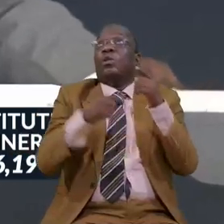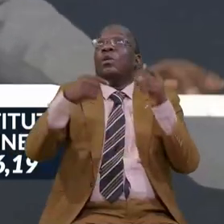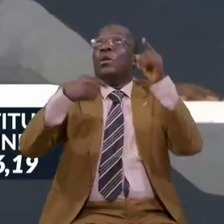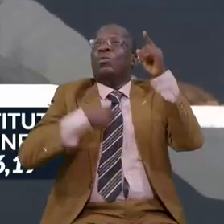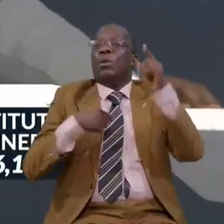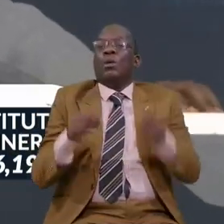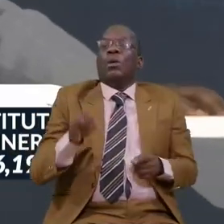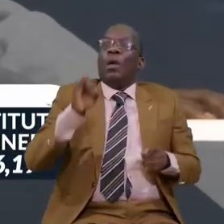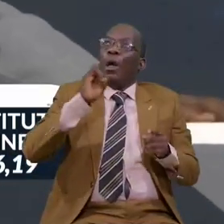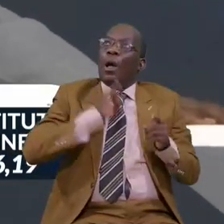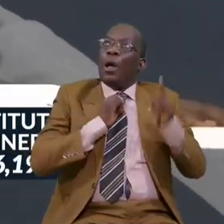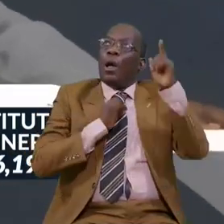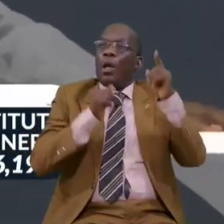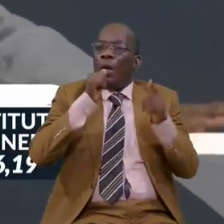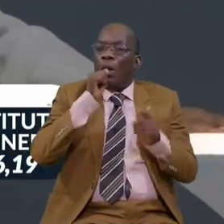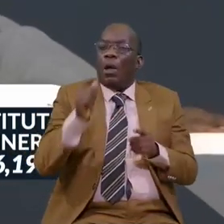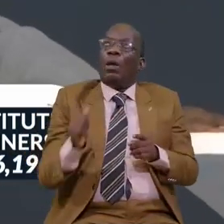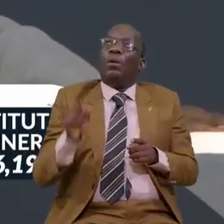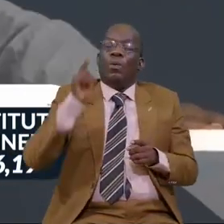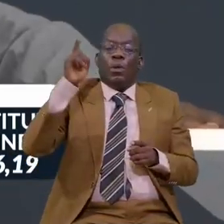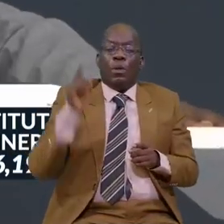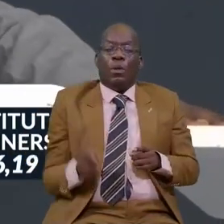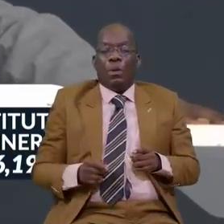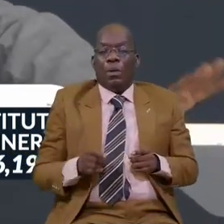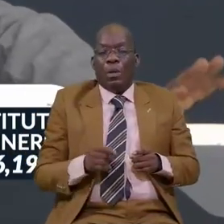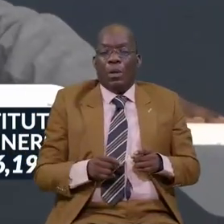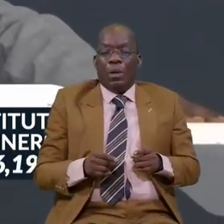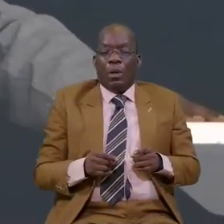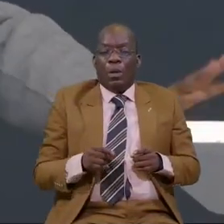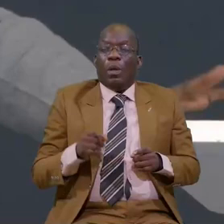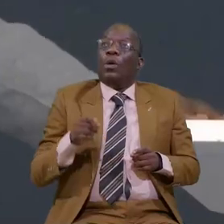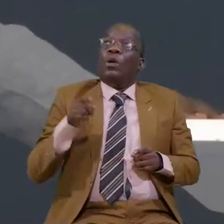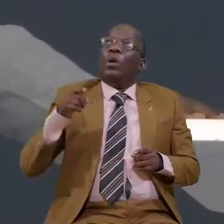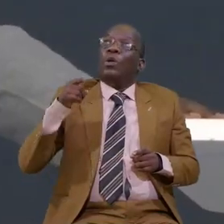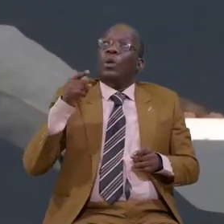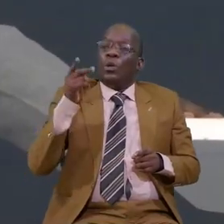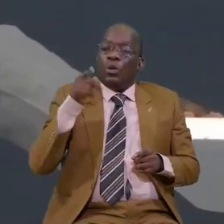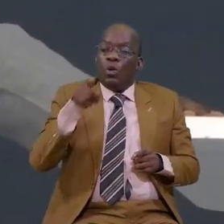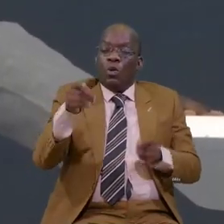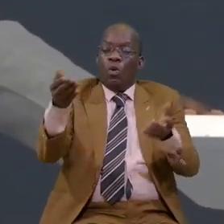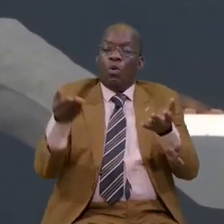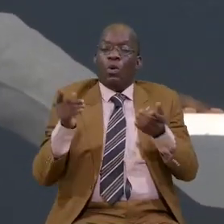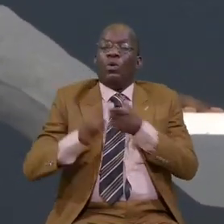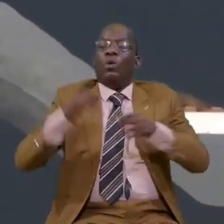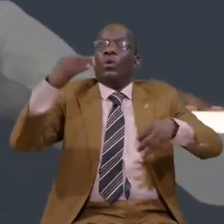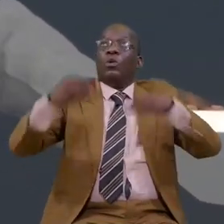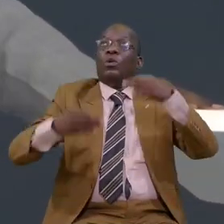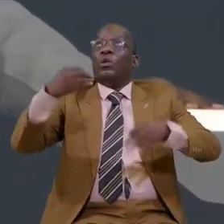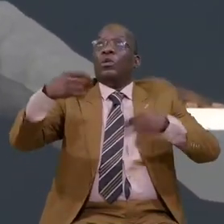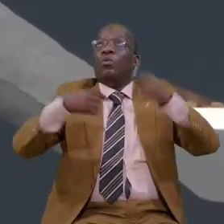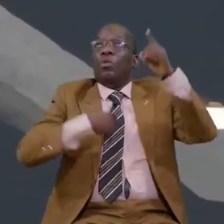Vous voulez me frapper le dos? C'est moi. Je vois